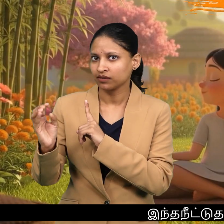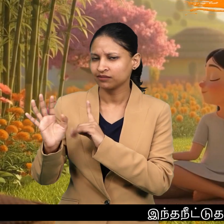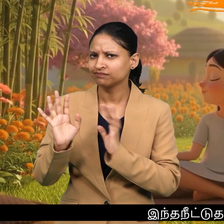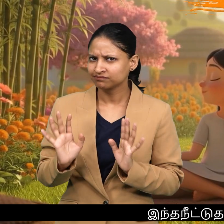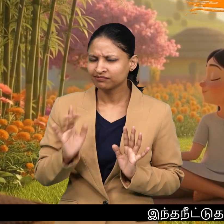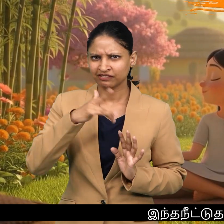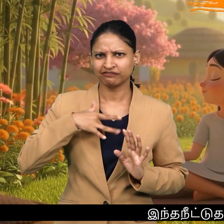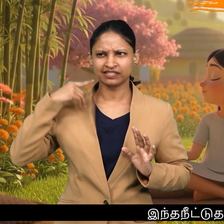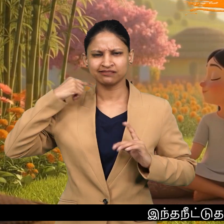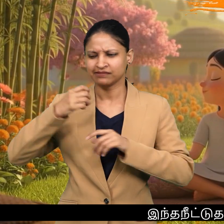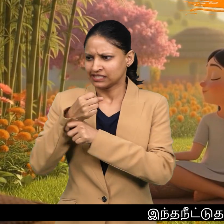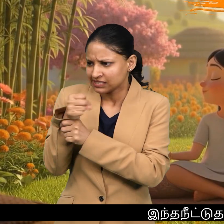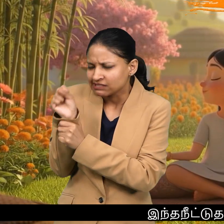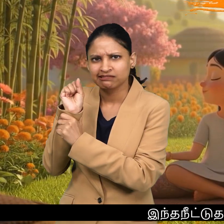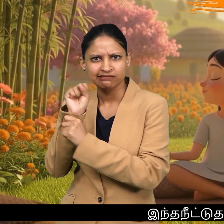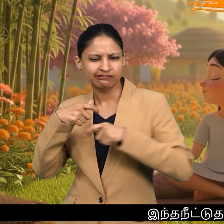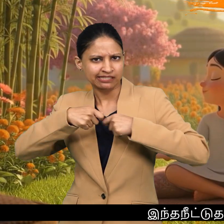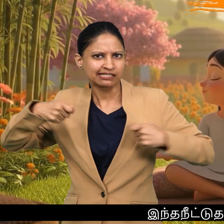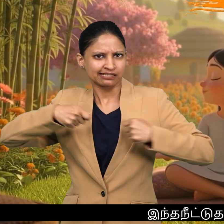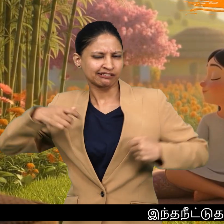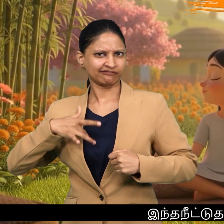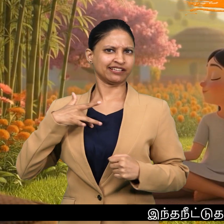இந்த நீட்டுதலை உணர்கிறாயா?